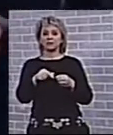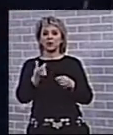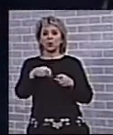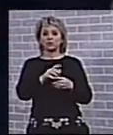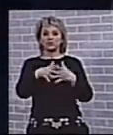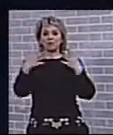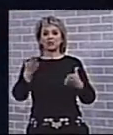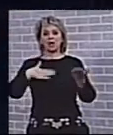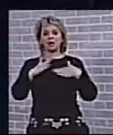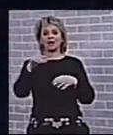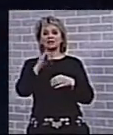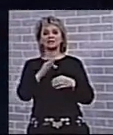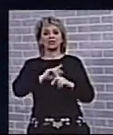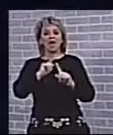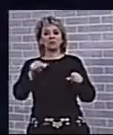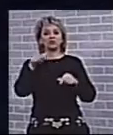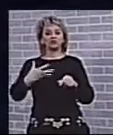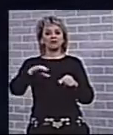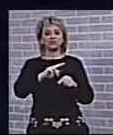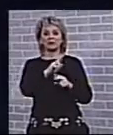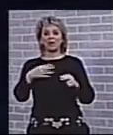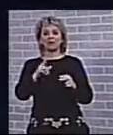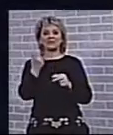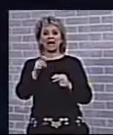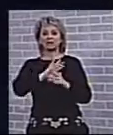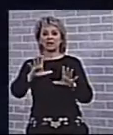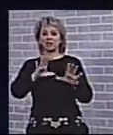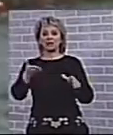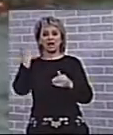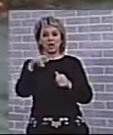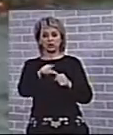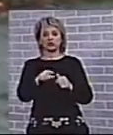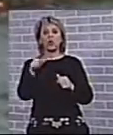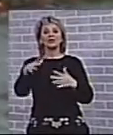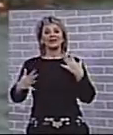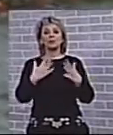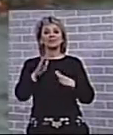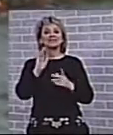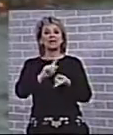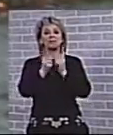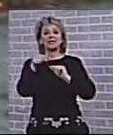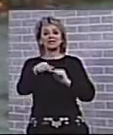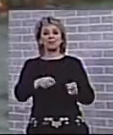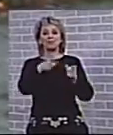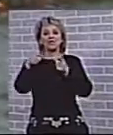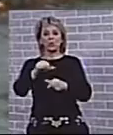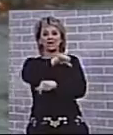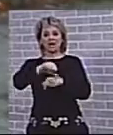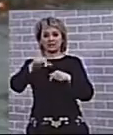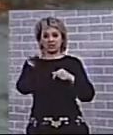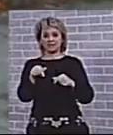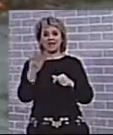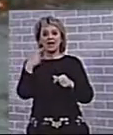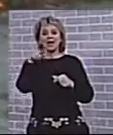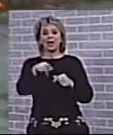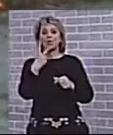Очень большая радость. И необычно все, как такого никогда не было у нас раньше. У них эмоции стали меняться при переходе границы,